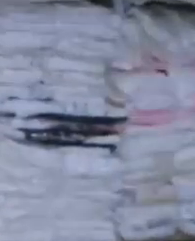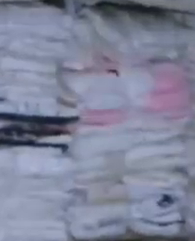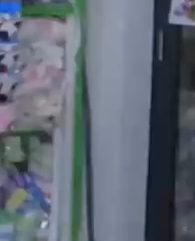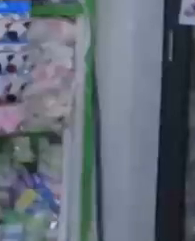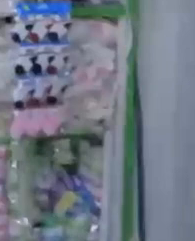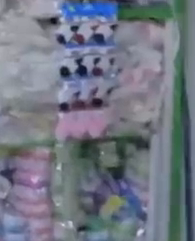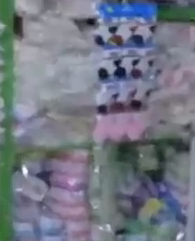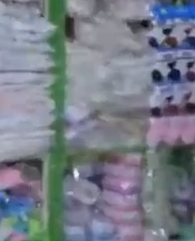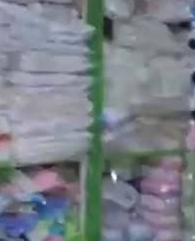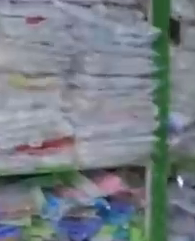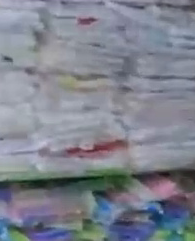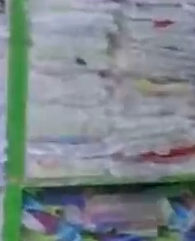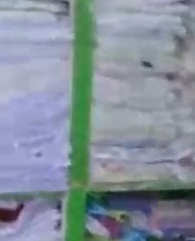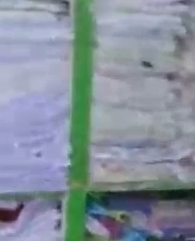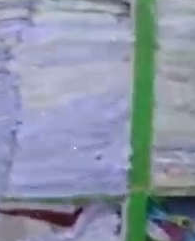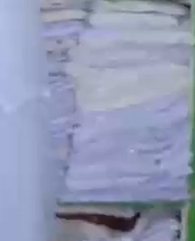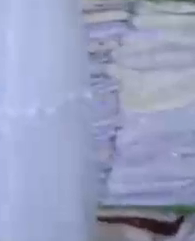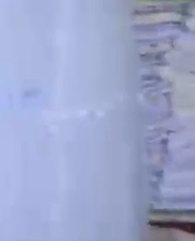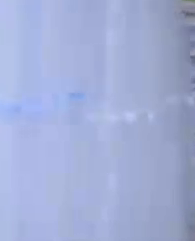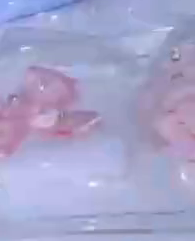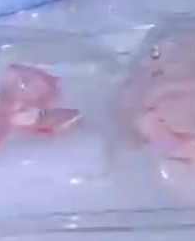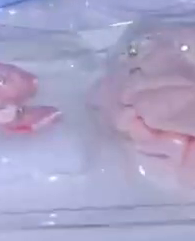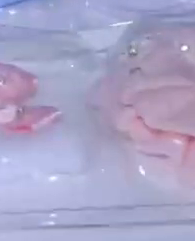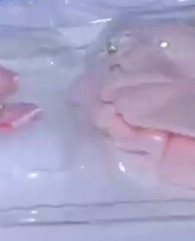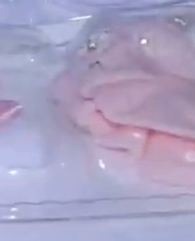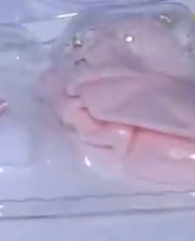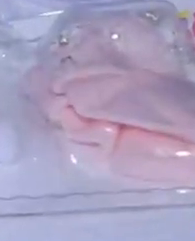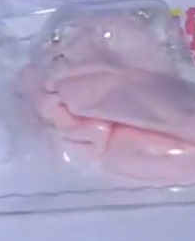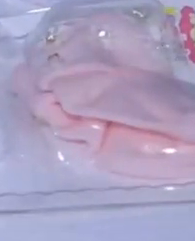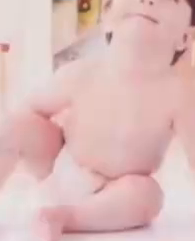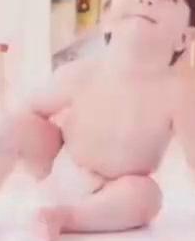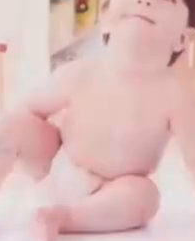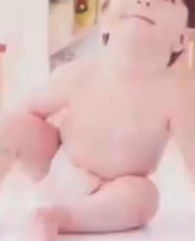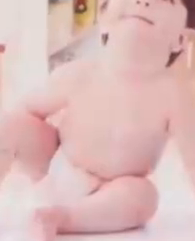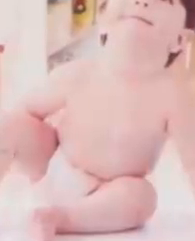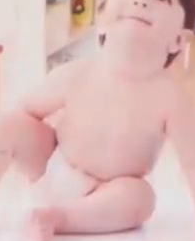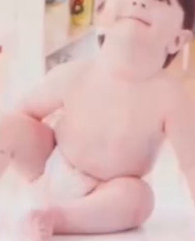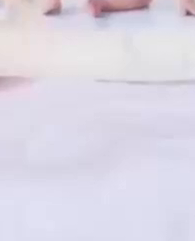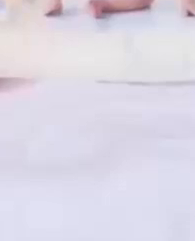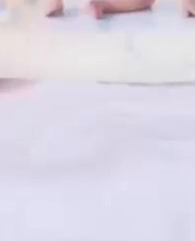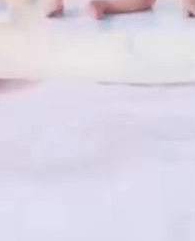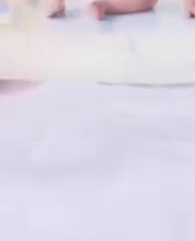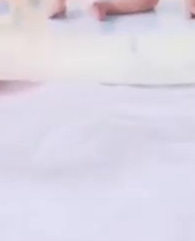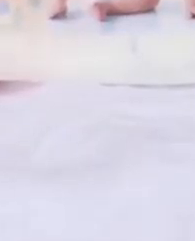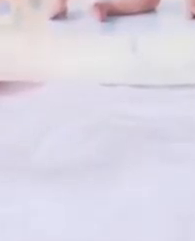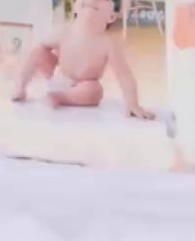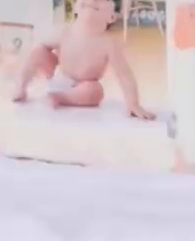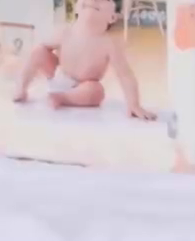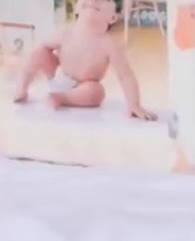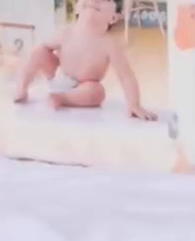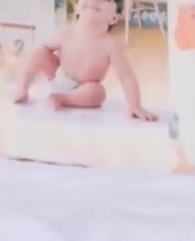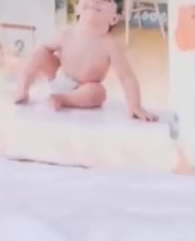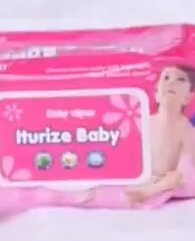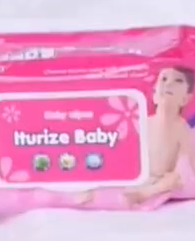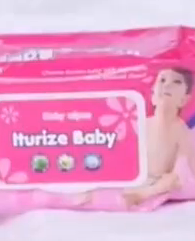uruhinja kugeza kuze iturize maze ubihaye muri turize ubeho shop Ndiyo duka rukumbi rifite ibikoresho byiza kuva ku by'isuku nka